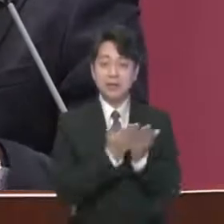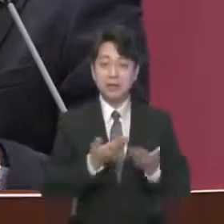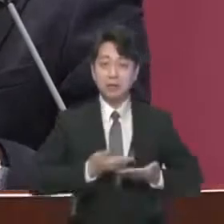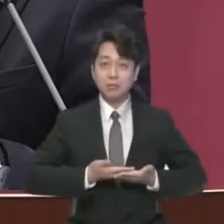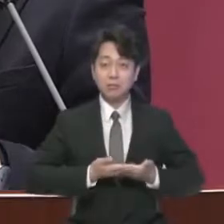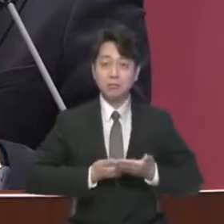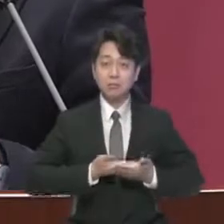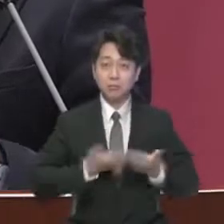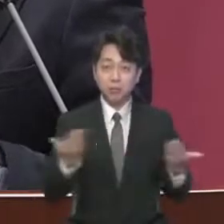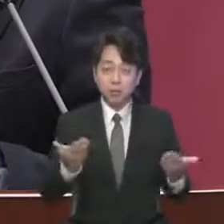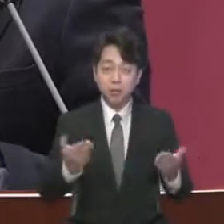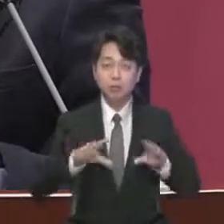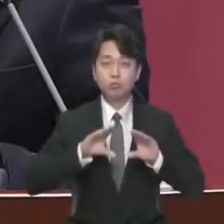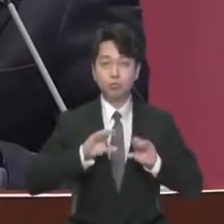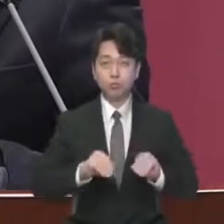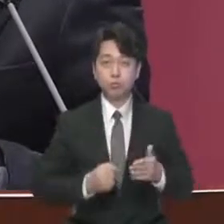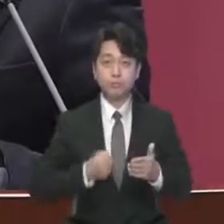예.